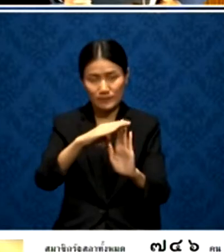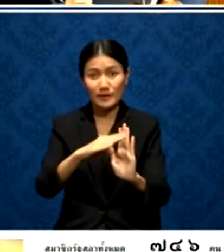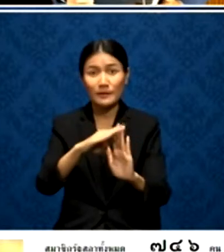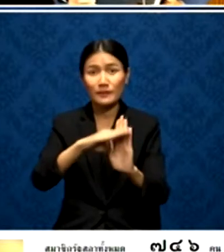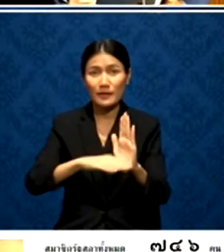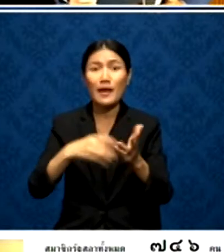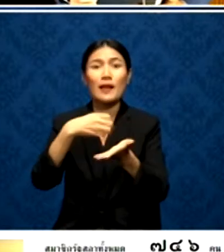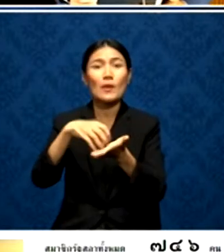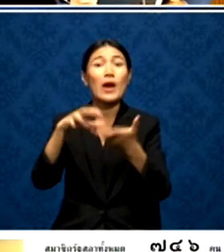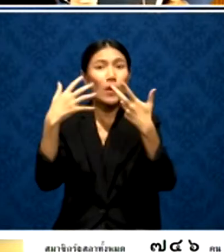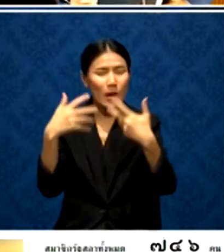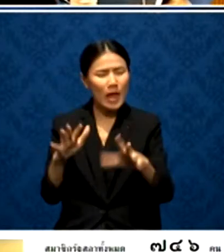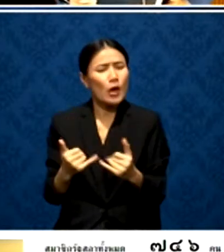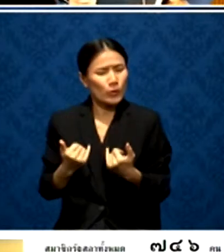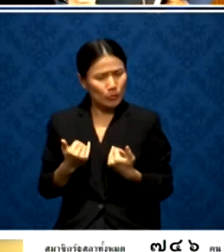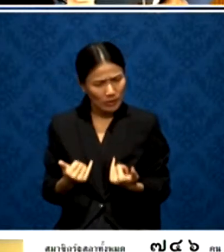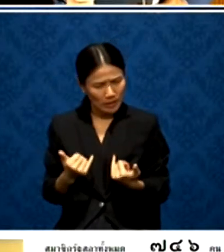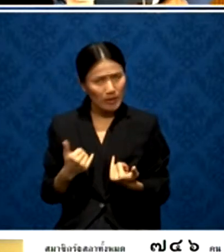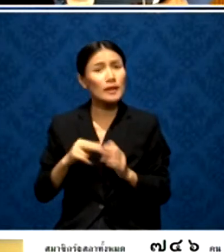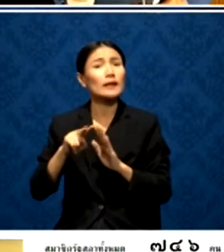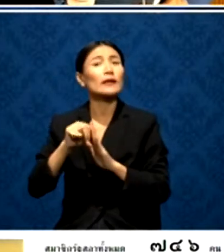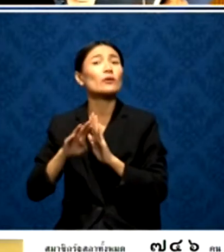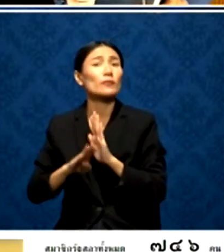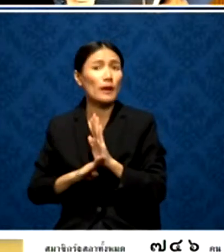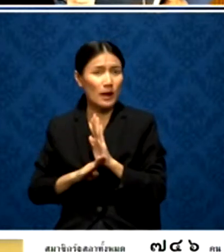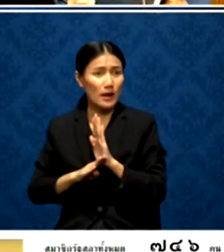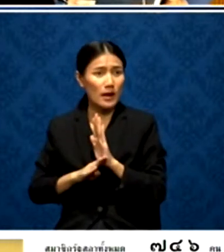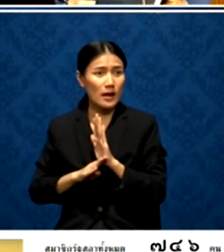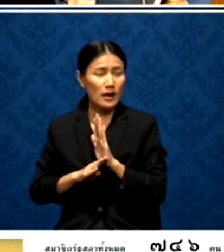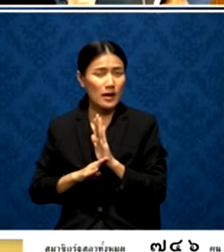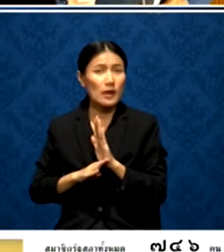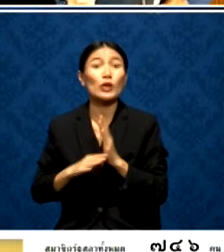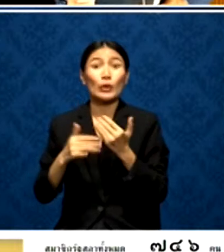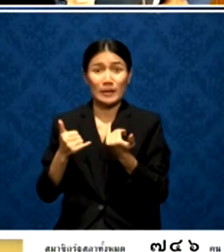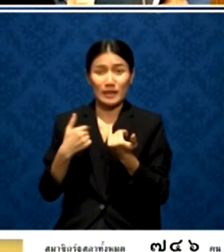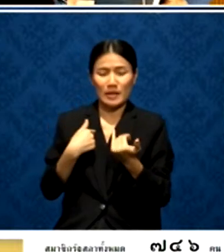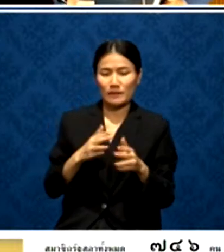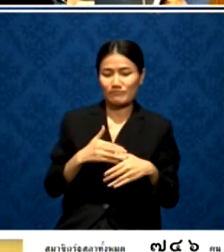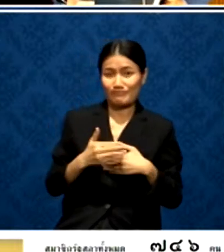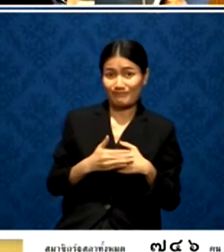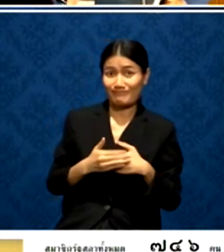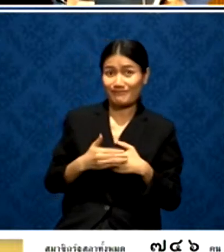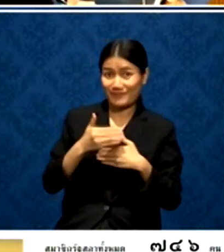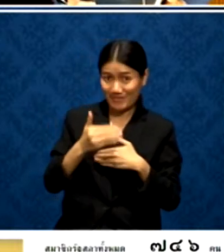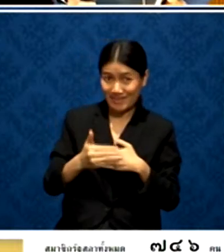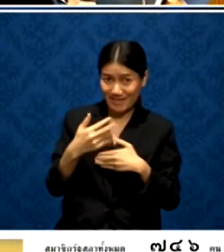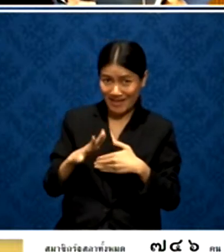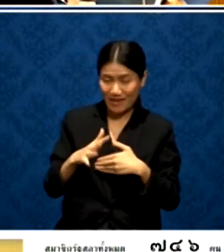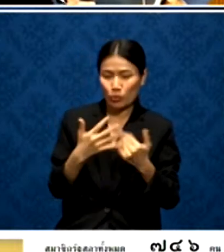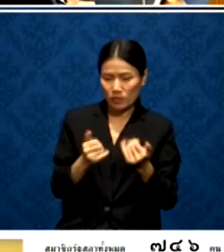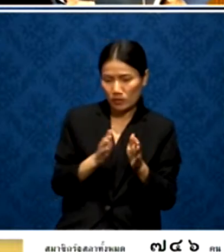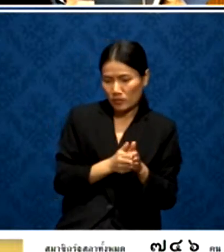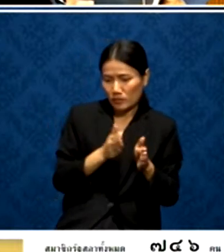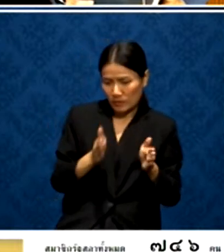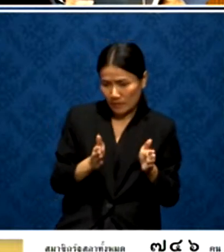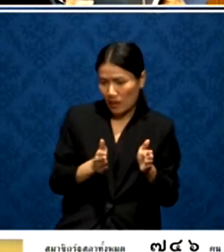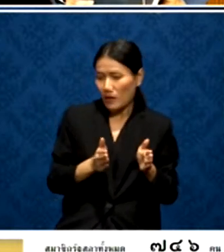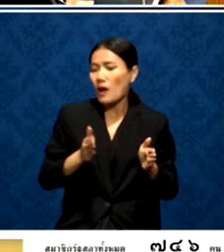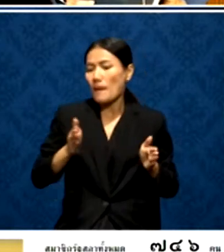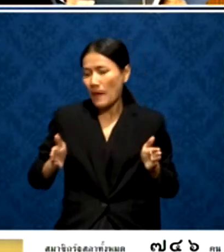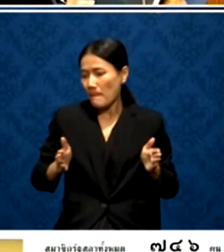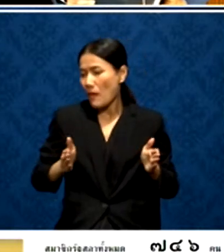ยังมีนโยบายที่จะส่งผลกระทบระยะกลางและระยะยาวสร้างชีวิตที่ดีกว่าให้กับประชา